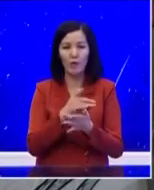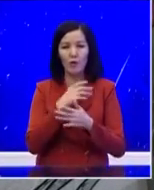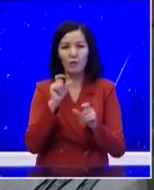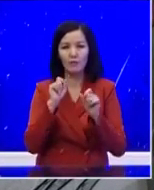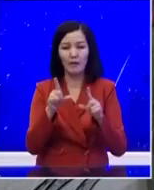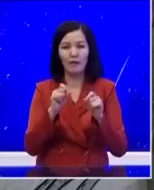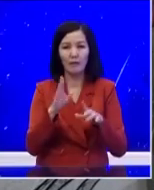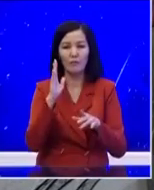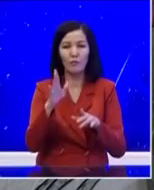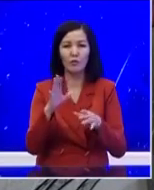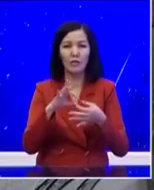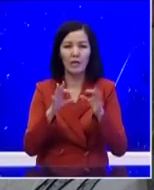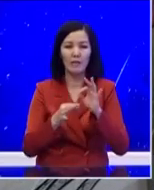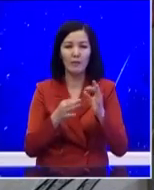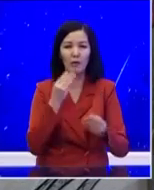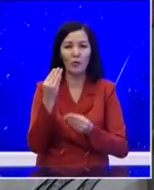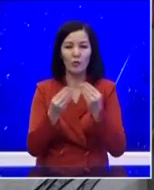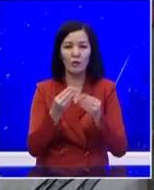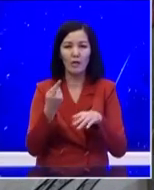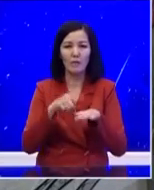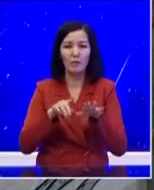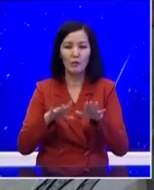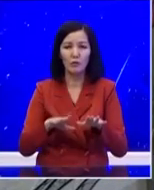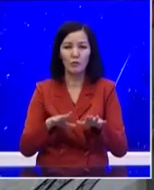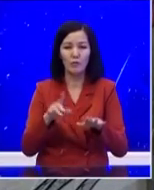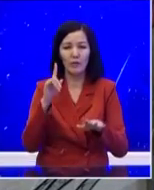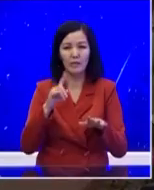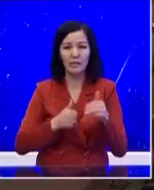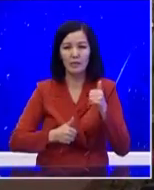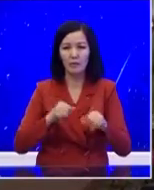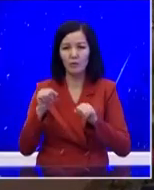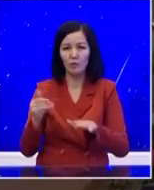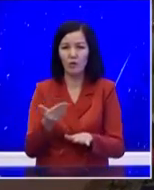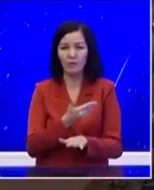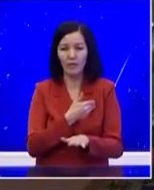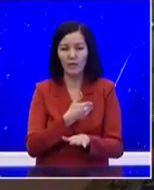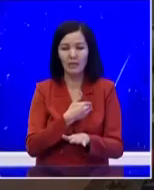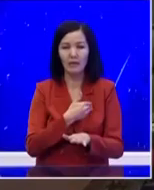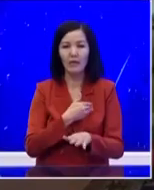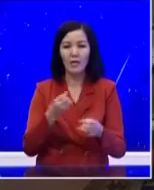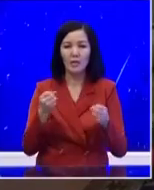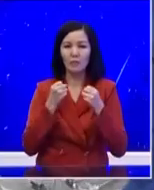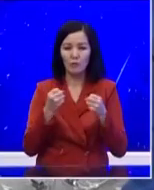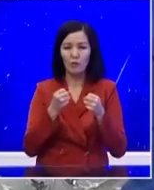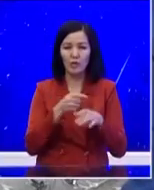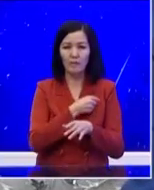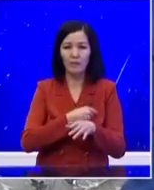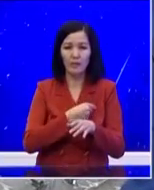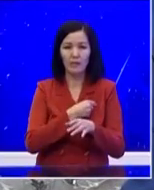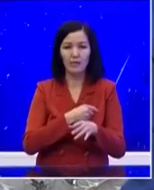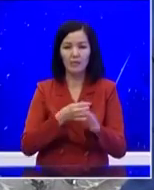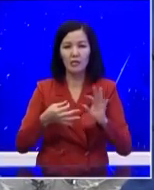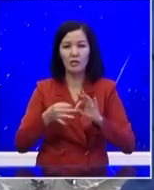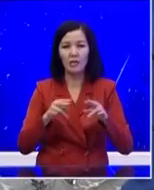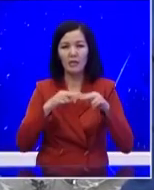алтын. Болашақта олимпиадада бірінші орын алып, жерлестерімді қуантқым келеді. Спортшылардың жаттығуын білікті мамандар үнемі